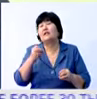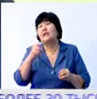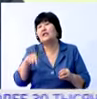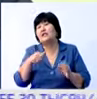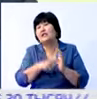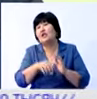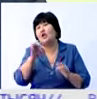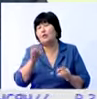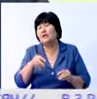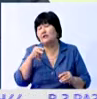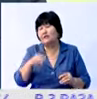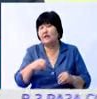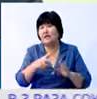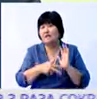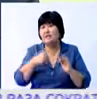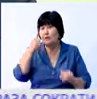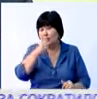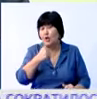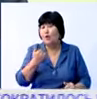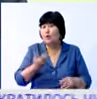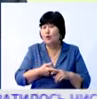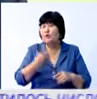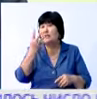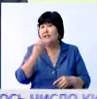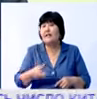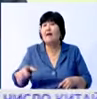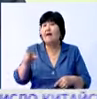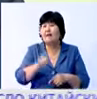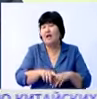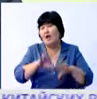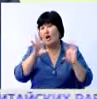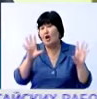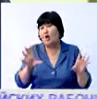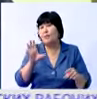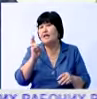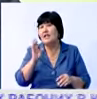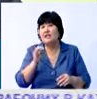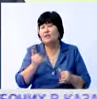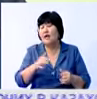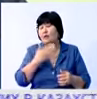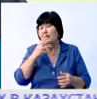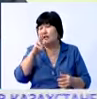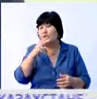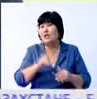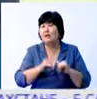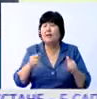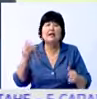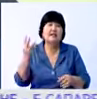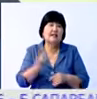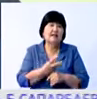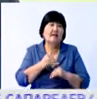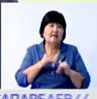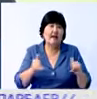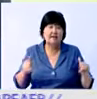процента в 2018 году то есть в три раза объем несырьевого экспорта за последние три года вырос в три раза